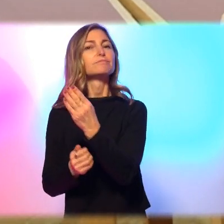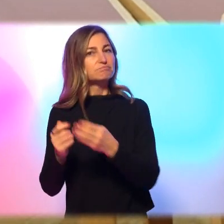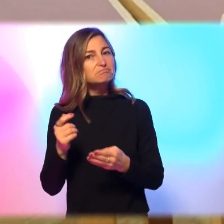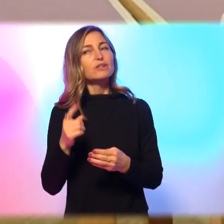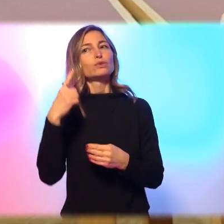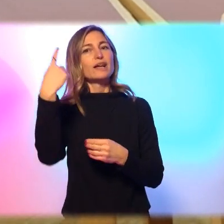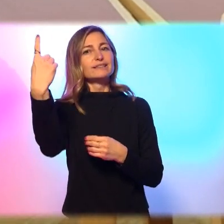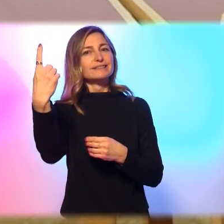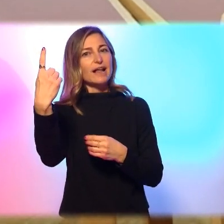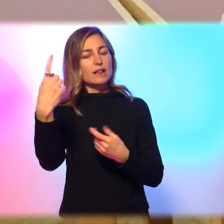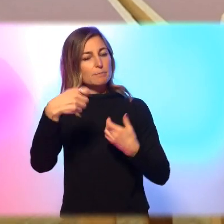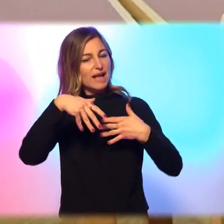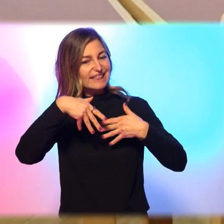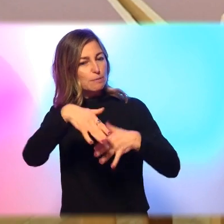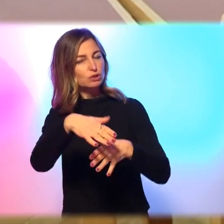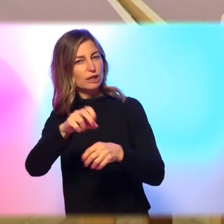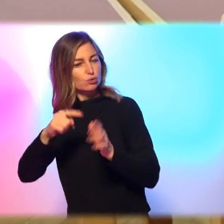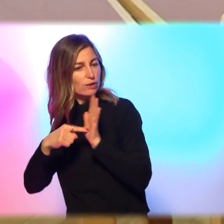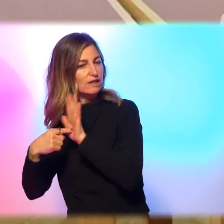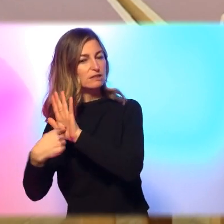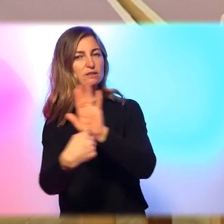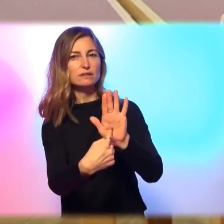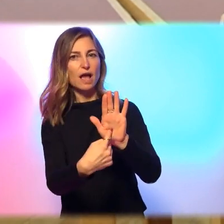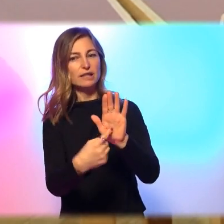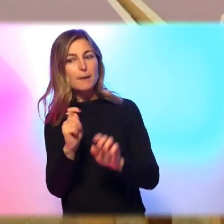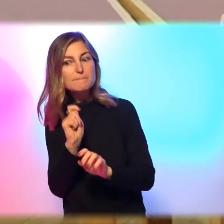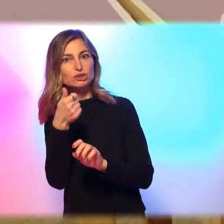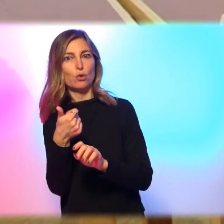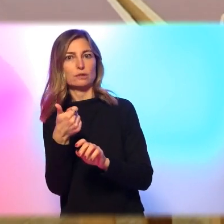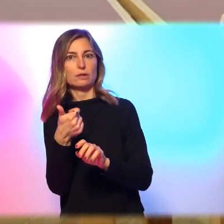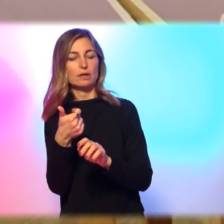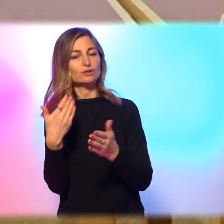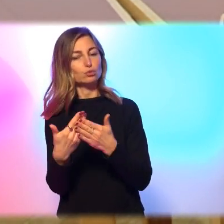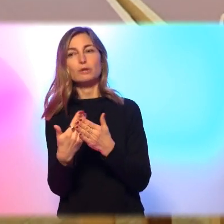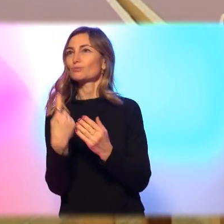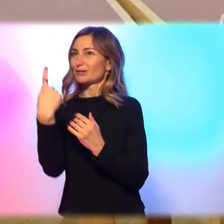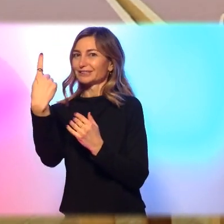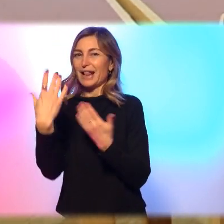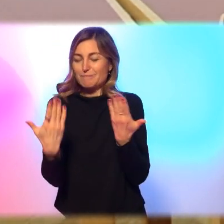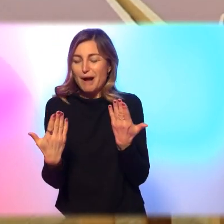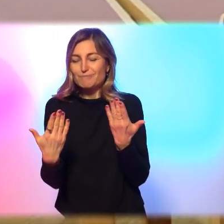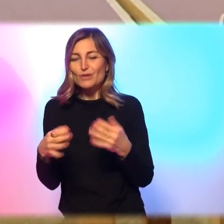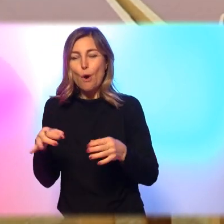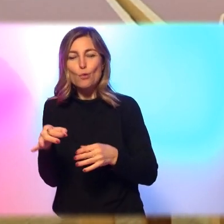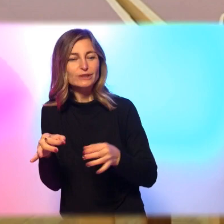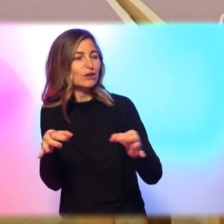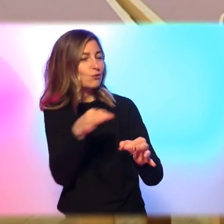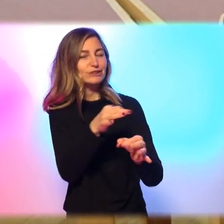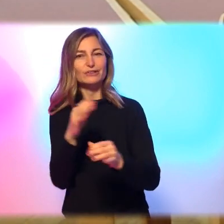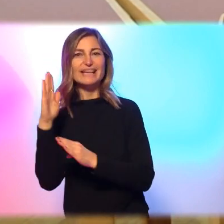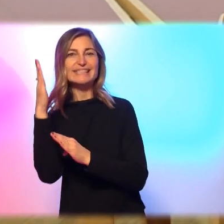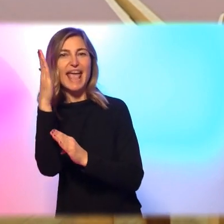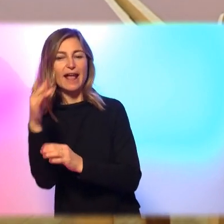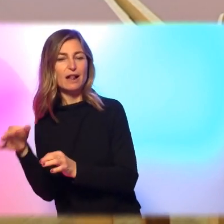Augenmerk. Sie demonstriert auf eine sehr besondere Art und Weise, indem sie zum Beispiel von Kontinent